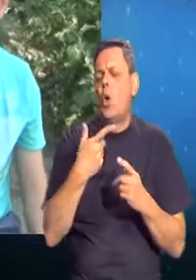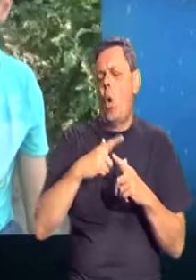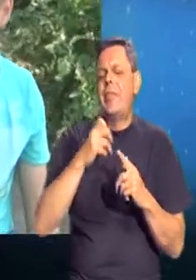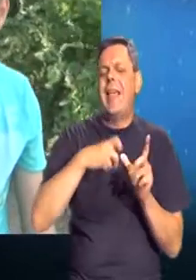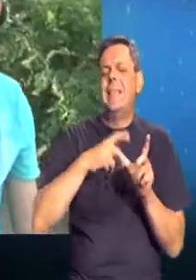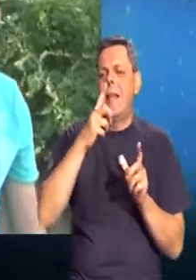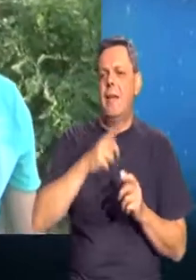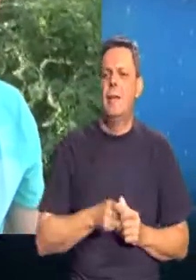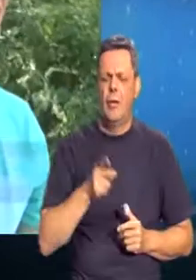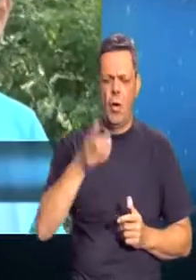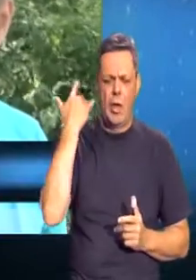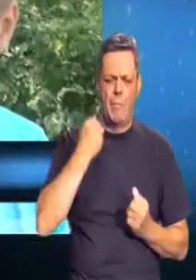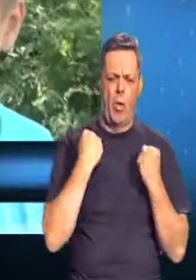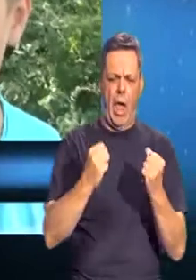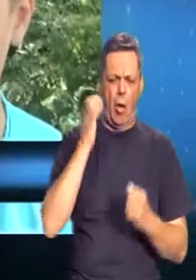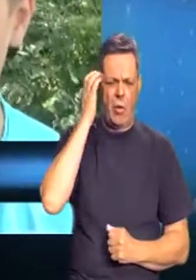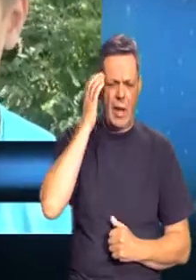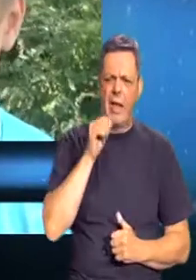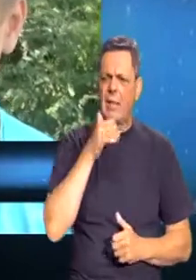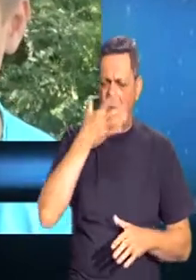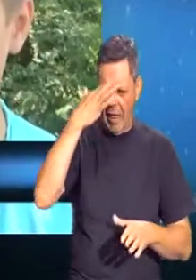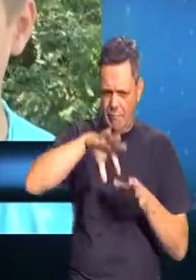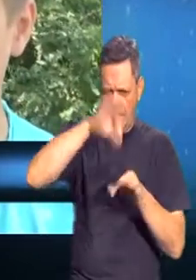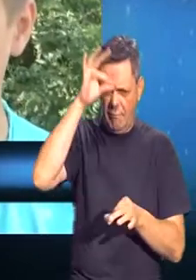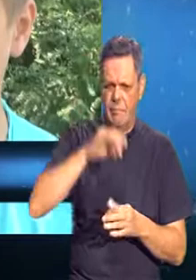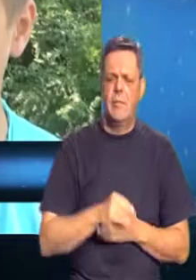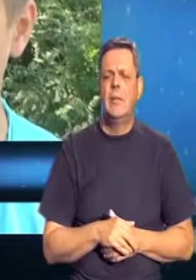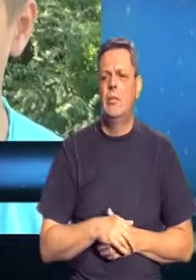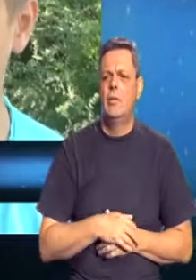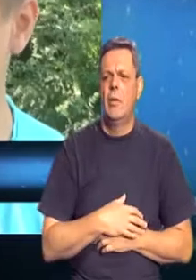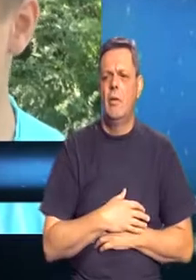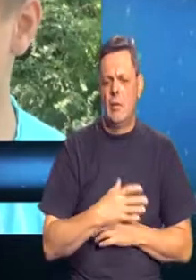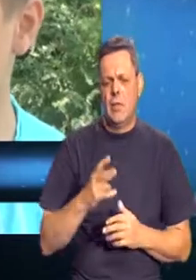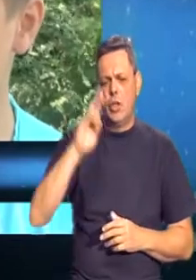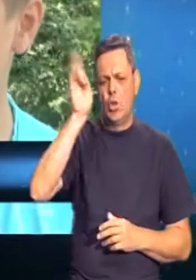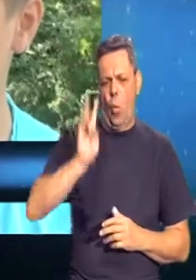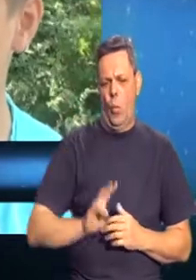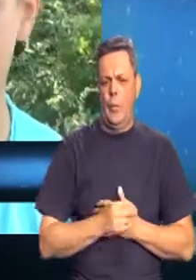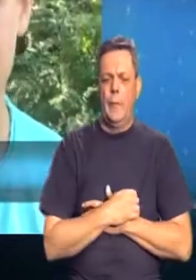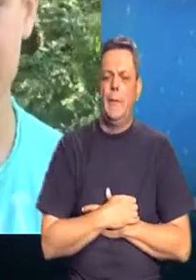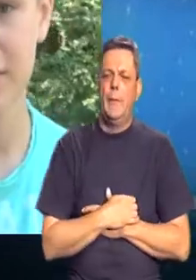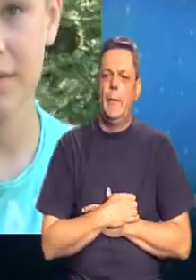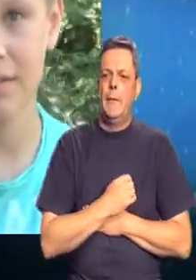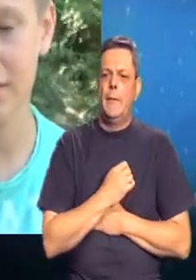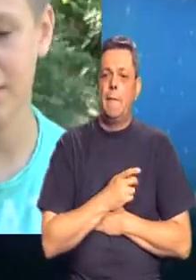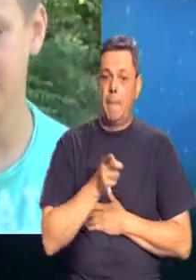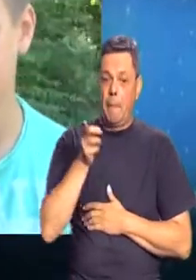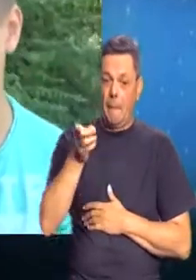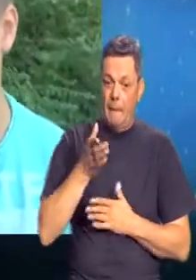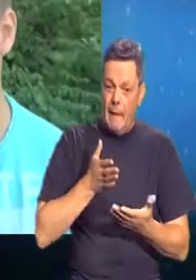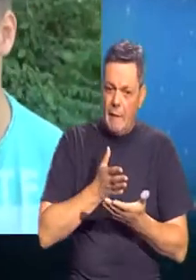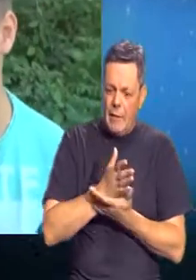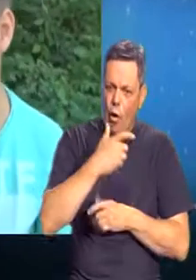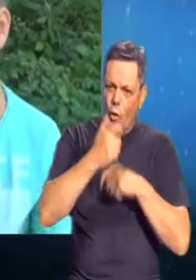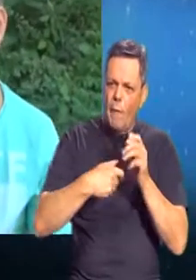Tesla? Pa da je bio jako inteligentan i da je izumio veliku količinu struje. I ti si to